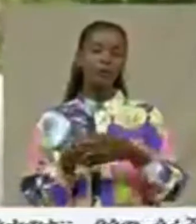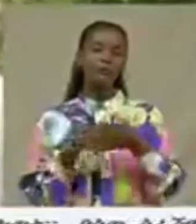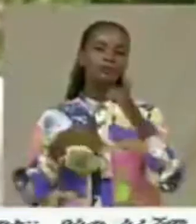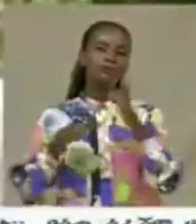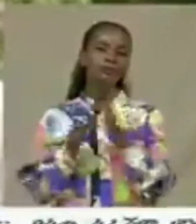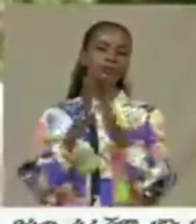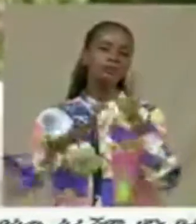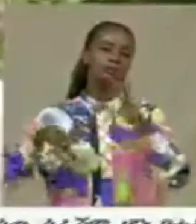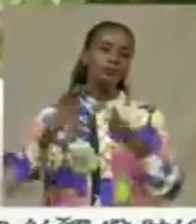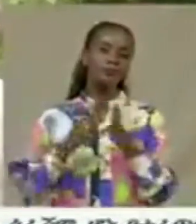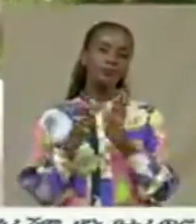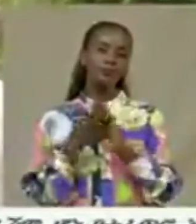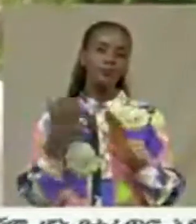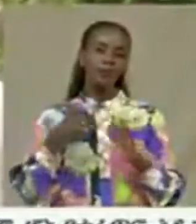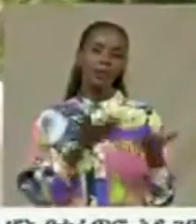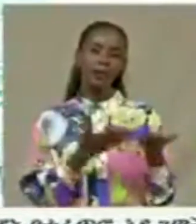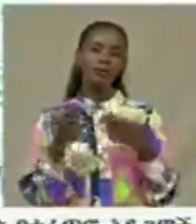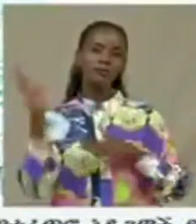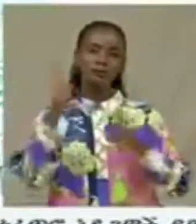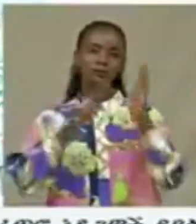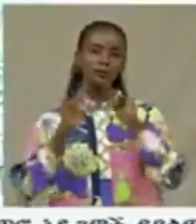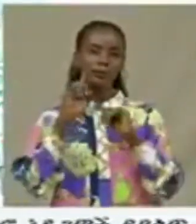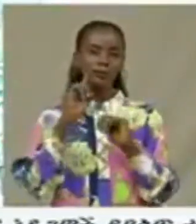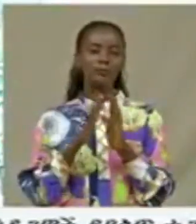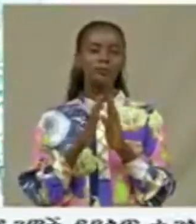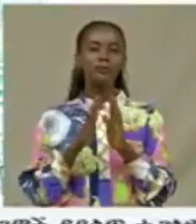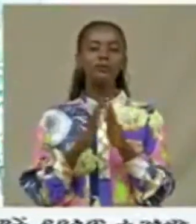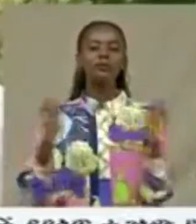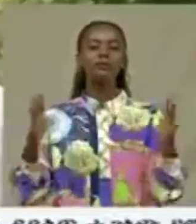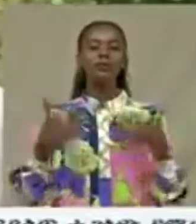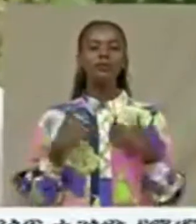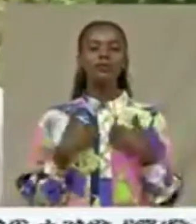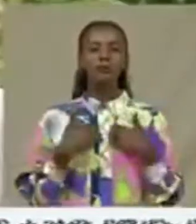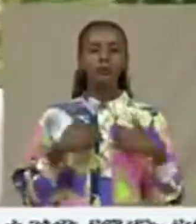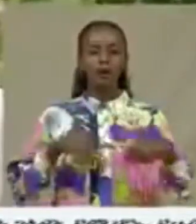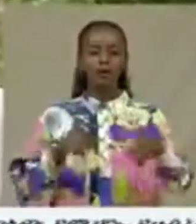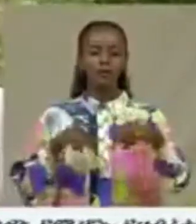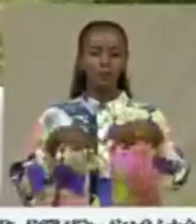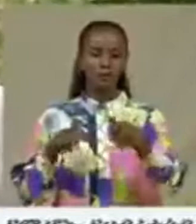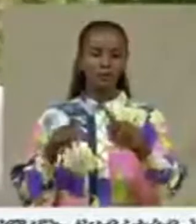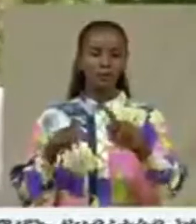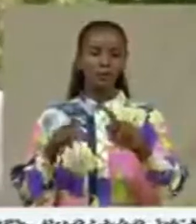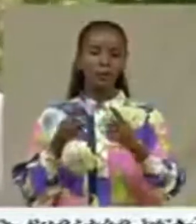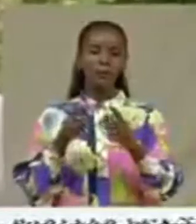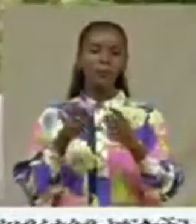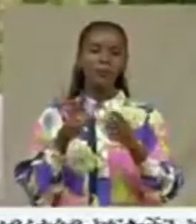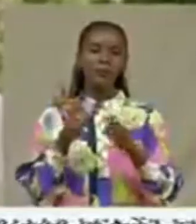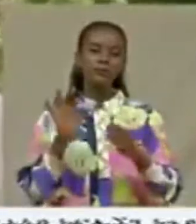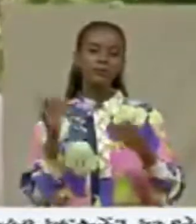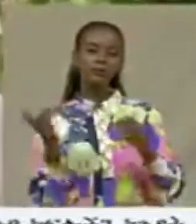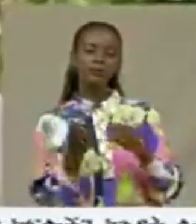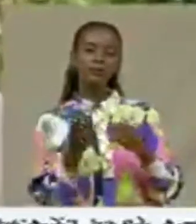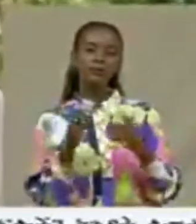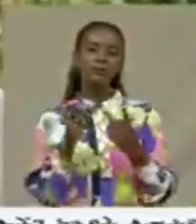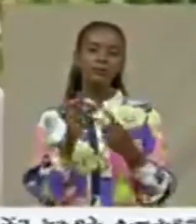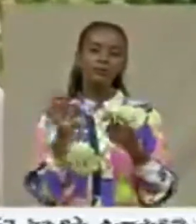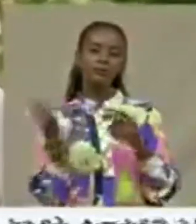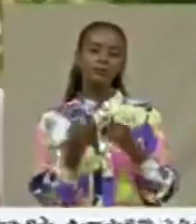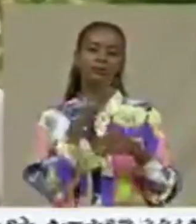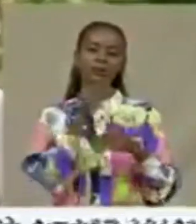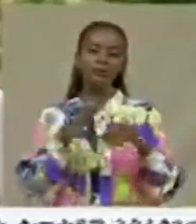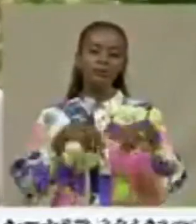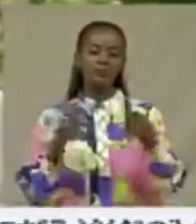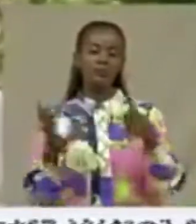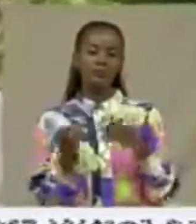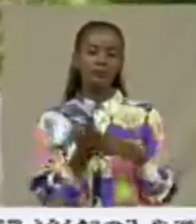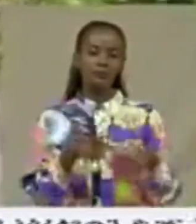በከፍተኛ ሁኔታ ጨምሮ እኛ የአቅርቦት ችግሩ ነው እንጂ በስፋት ያለው አርሶ አደሩ ምርጥ ዘር ተወስደው እርሻ ማረስ